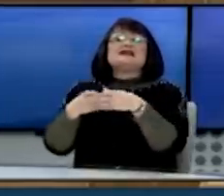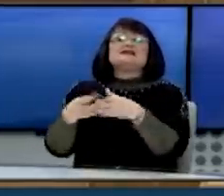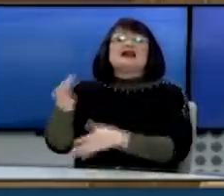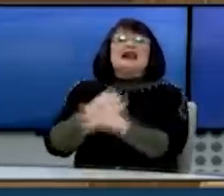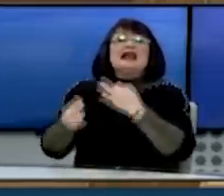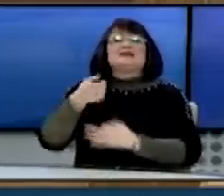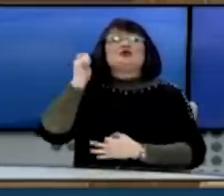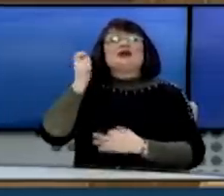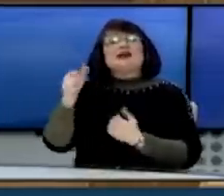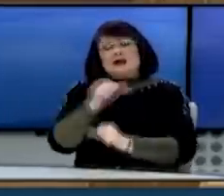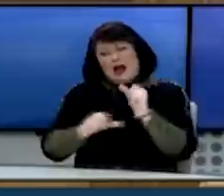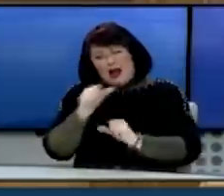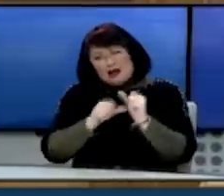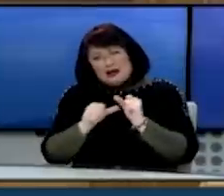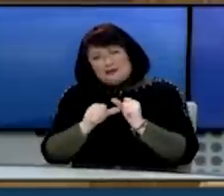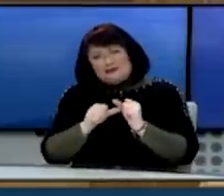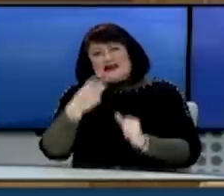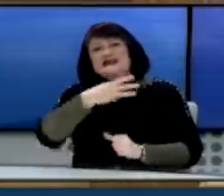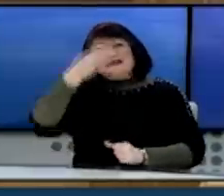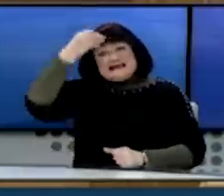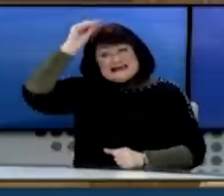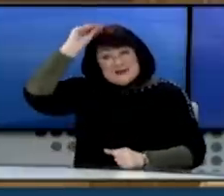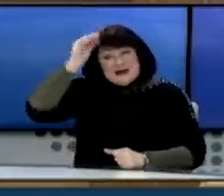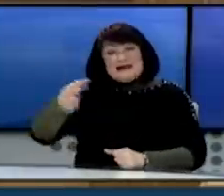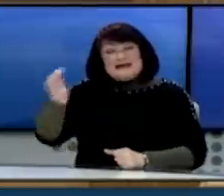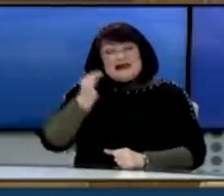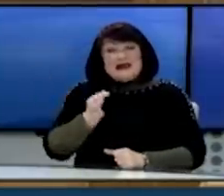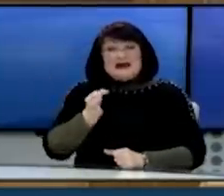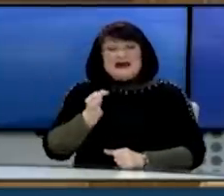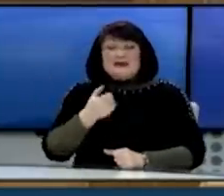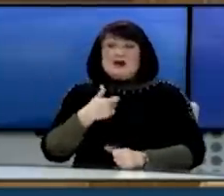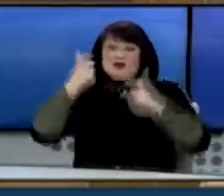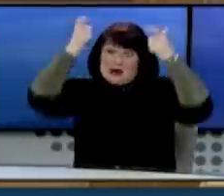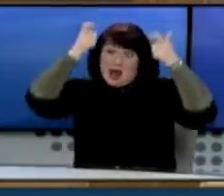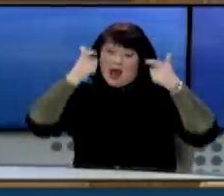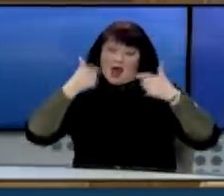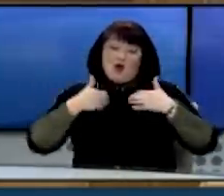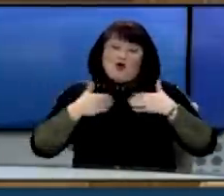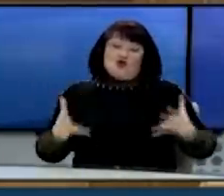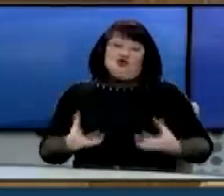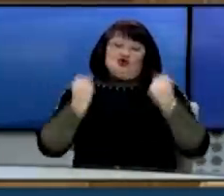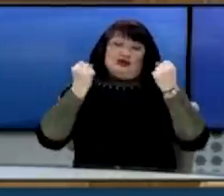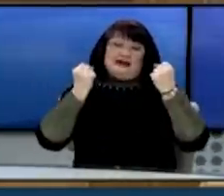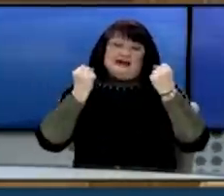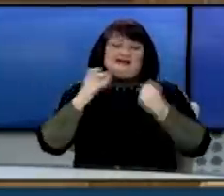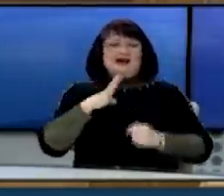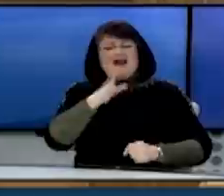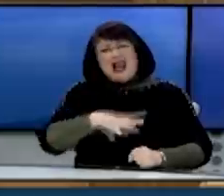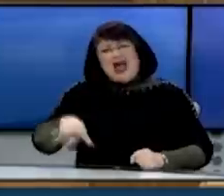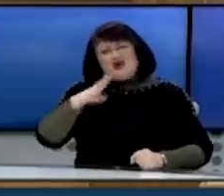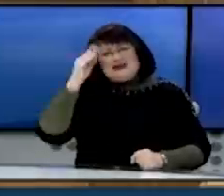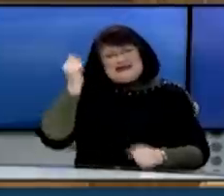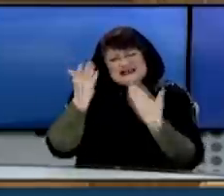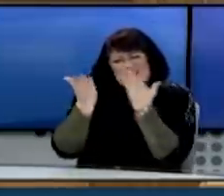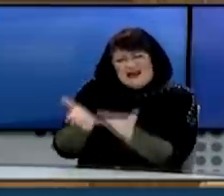για πολιτική αλλαγή και ο Τσίπρας έβαλε ξανά το φωτοστέφανο του Σωτήρα, λες και μπορεί ο λαός να